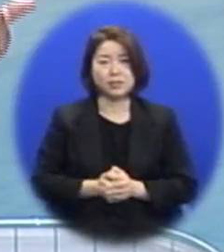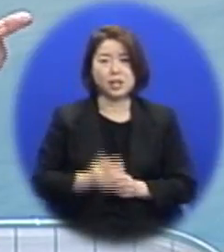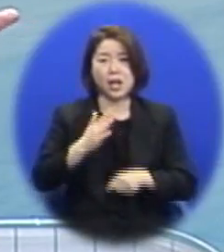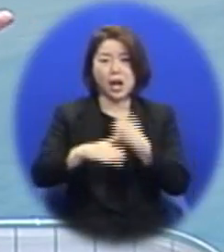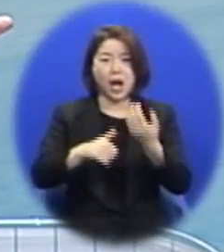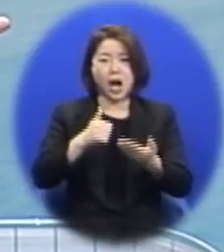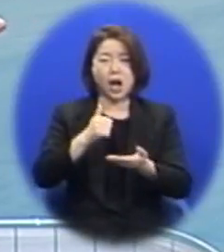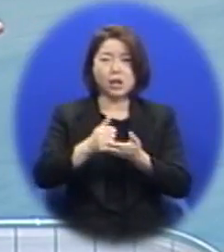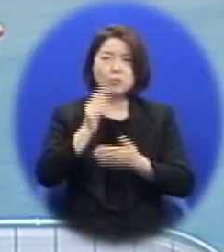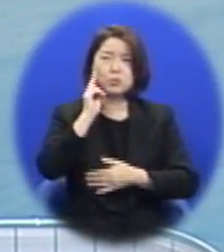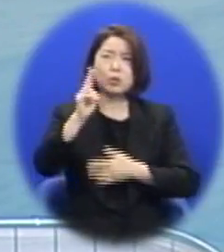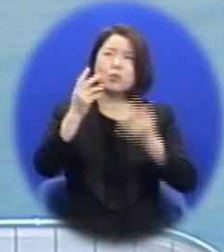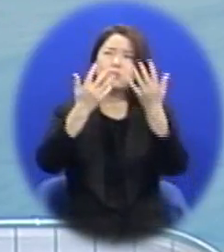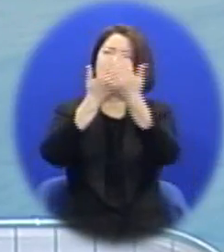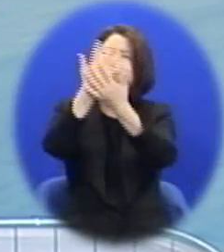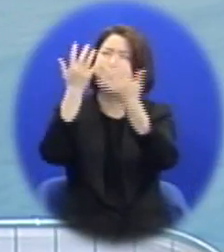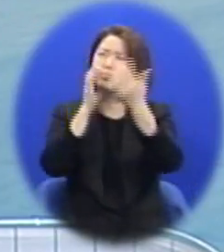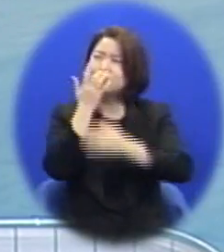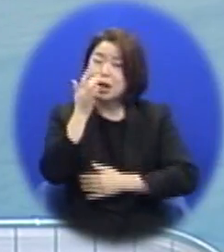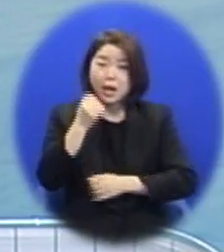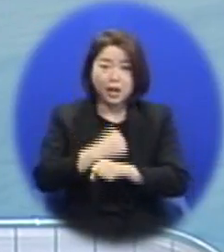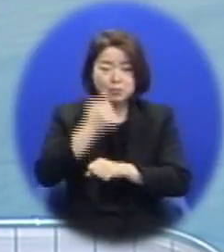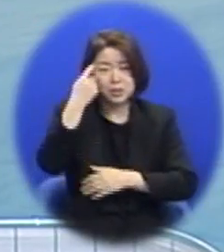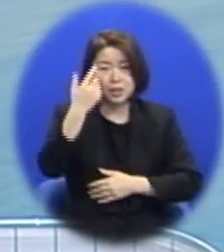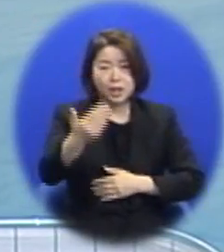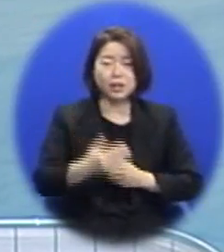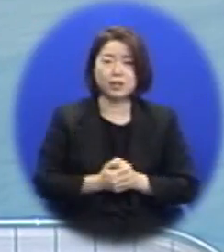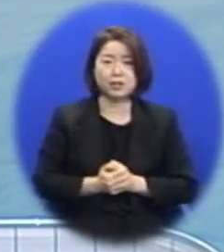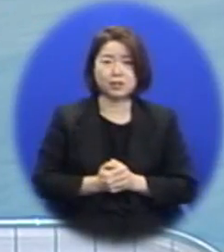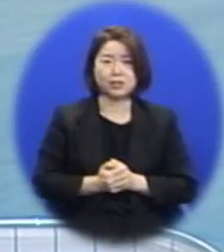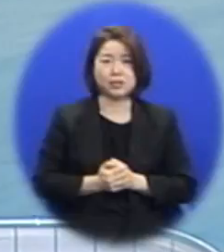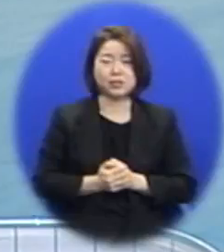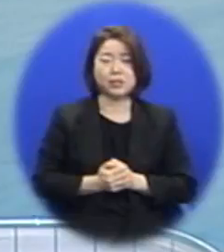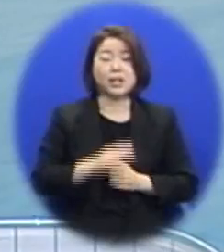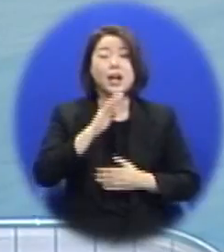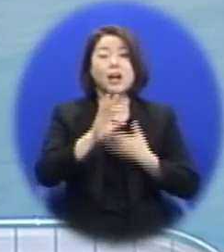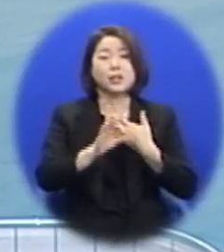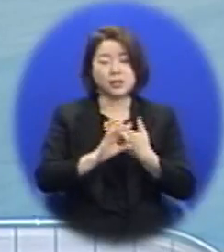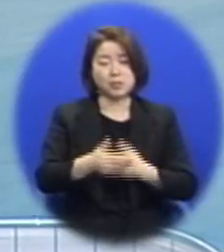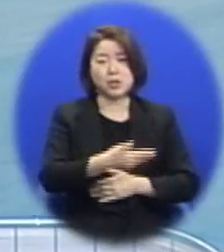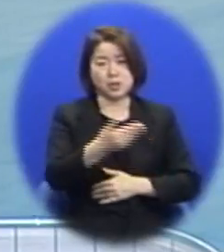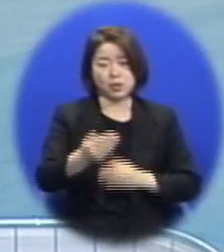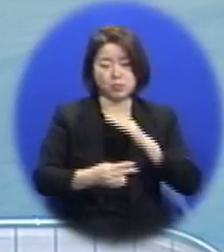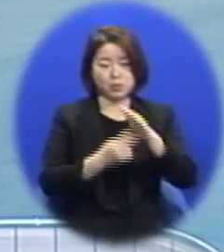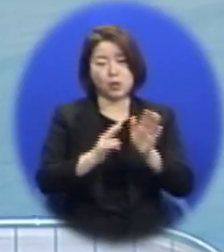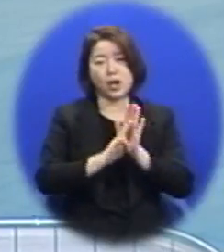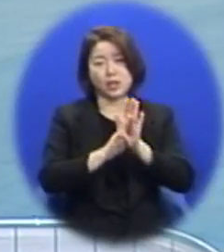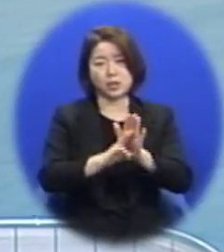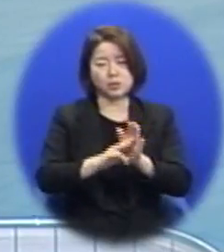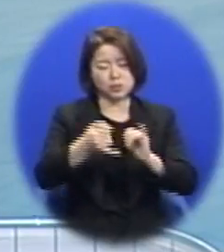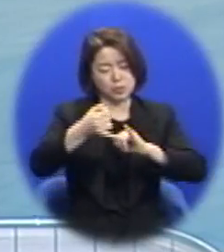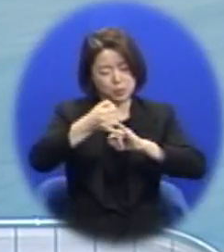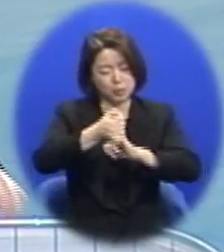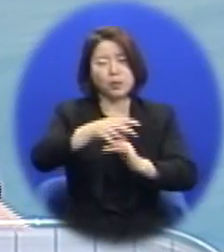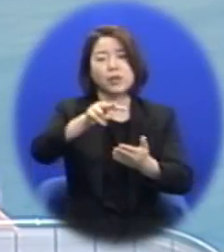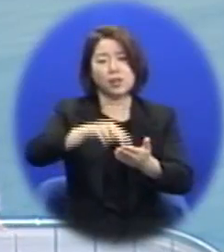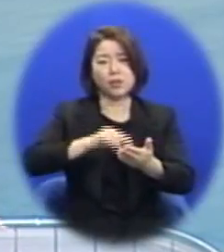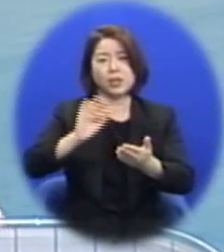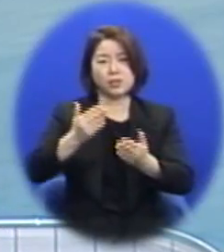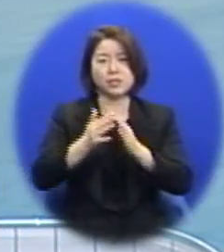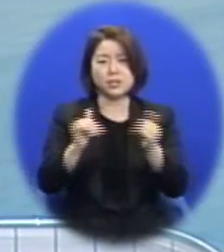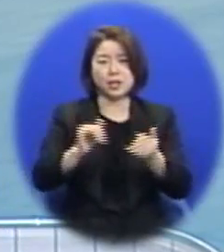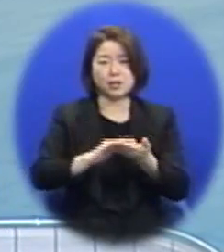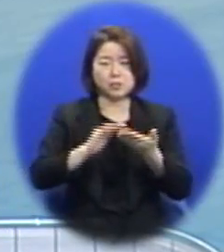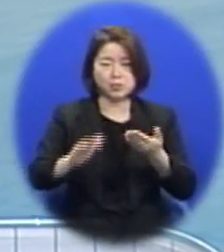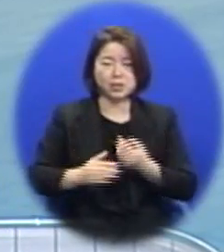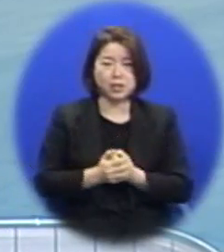너무 막연하십니까? 그렇다면 여러분 요한계시록을 읽어야 할 사람입니다.